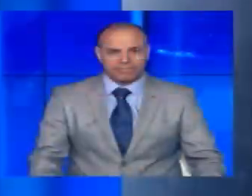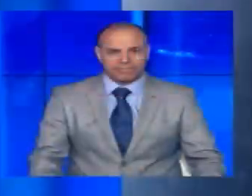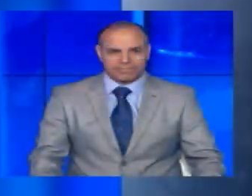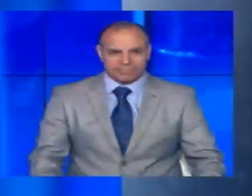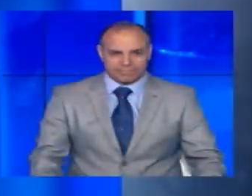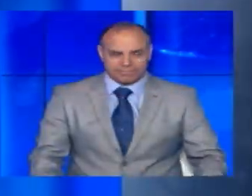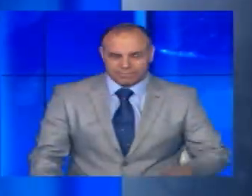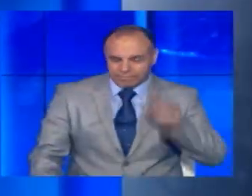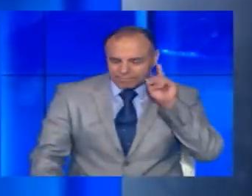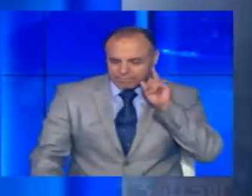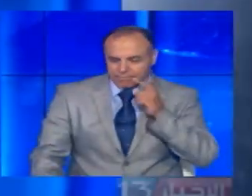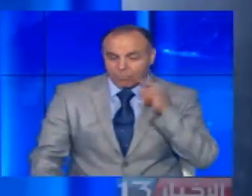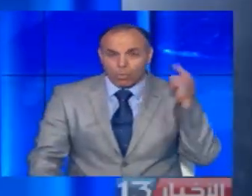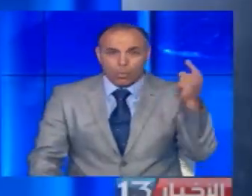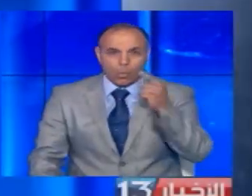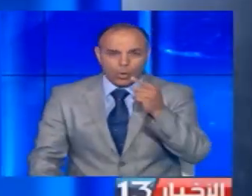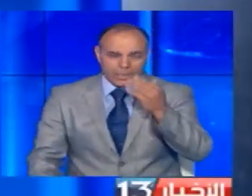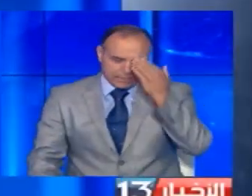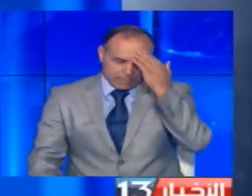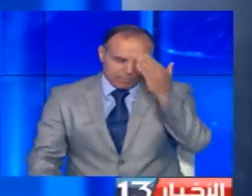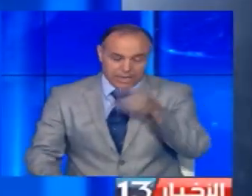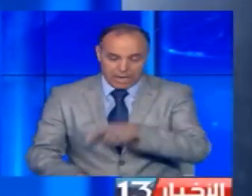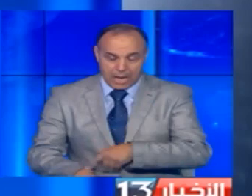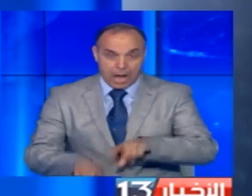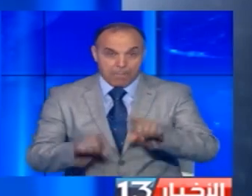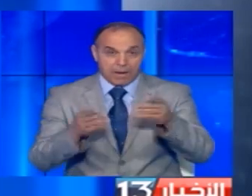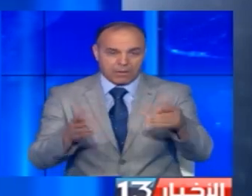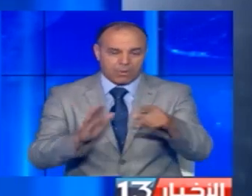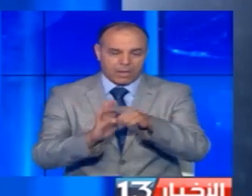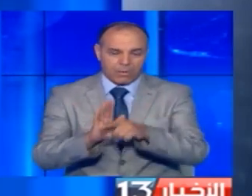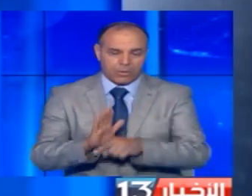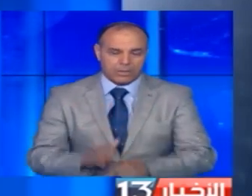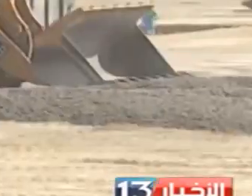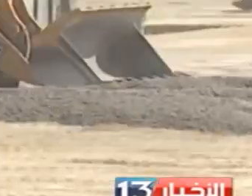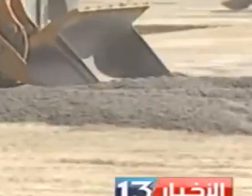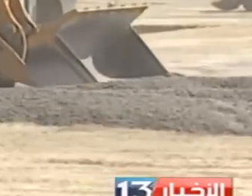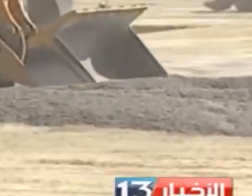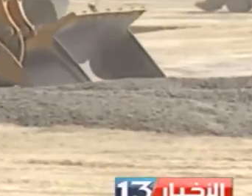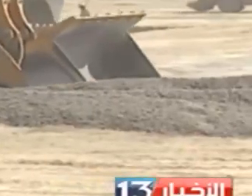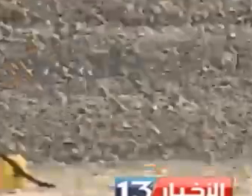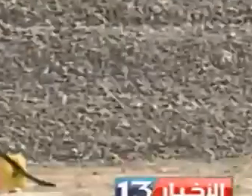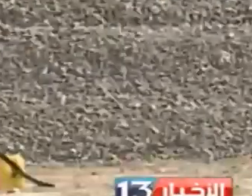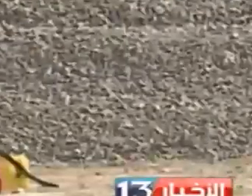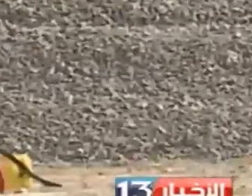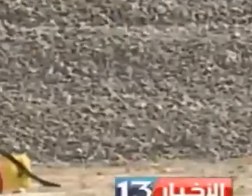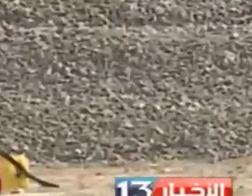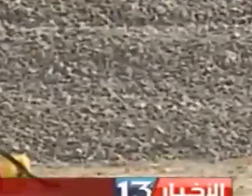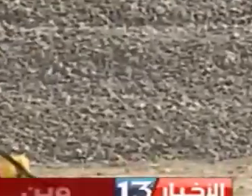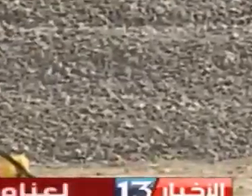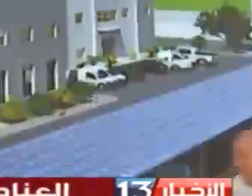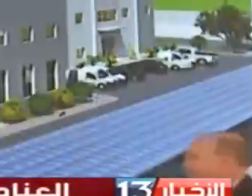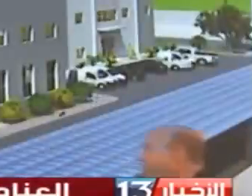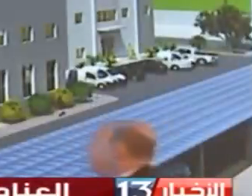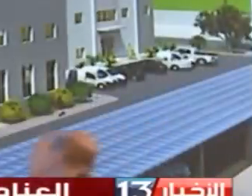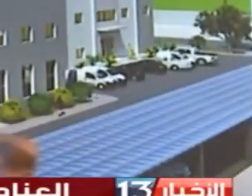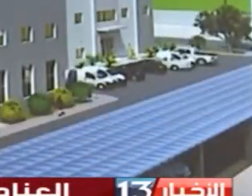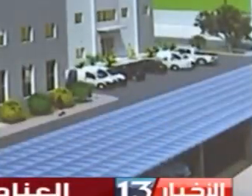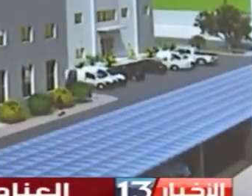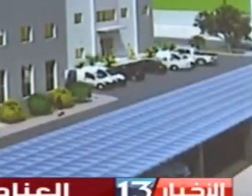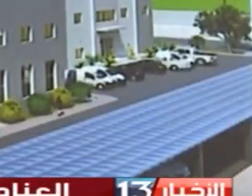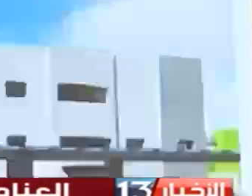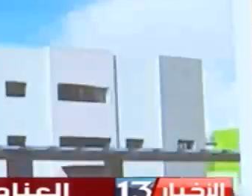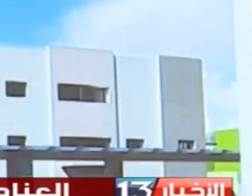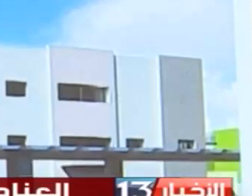نشره الاخبار من التلفزيون والعربيه الشروع في تشغيل محطتين بالعربي